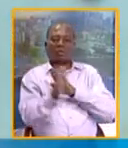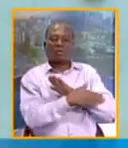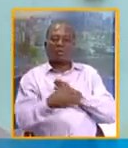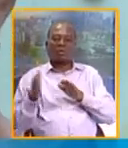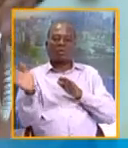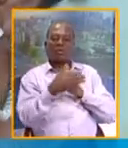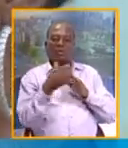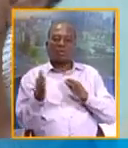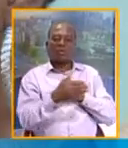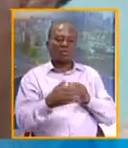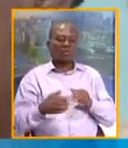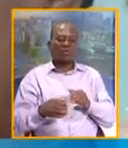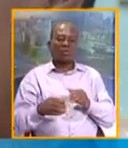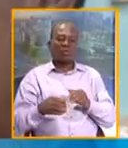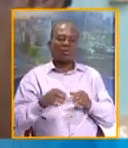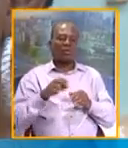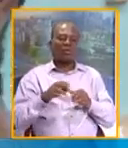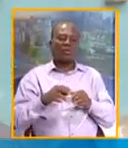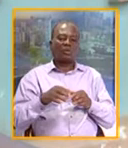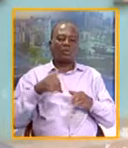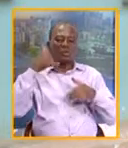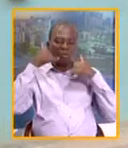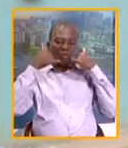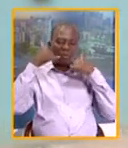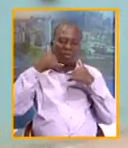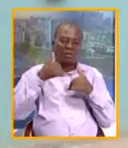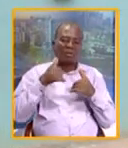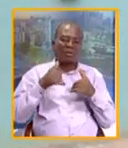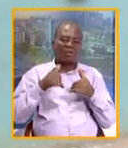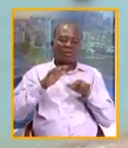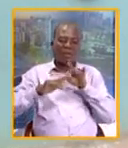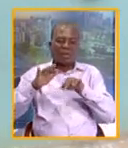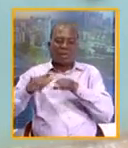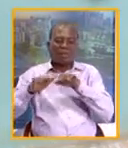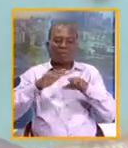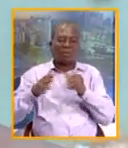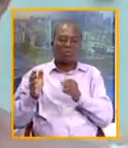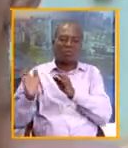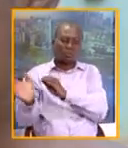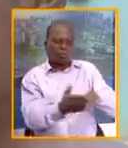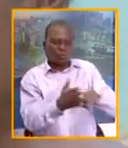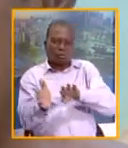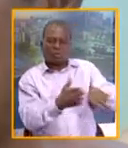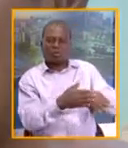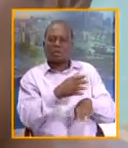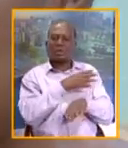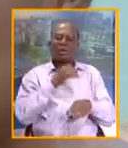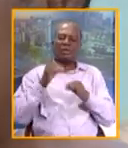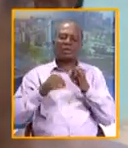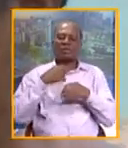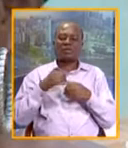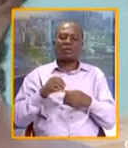des supports numériques à travers les tablettes aller les téléphones voilà et puis si